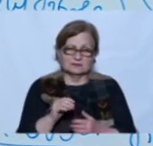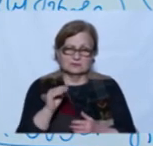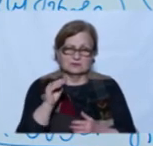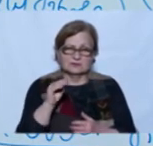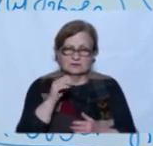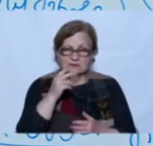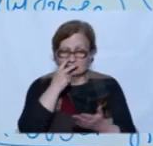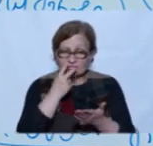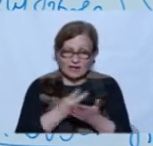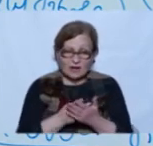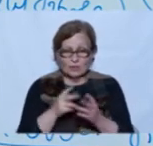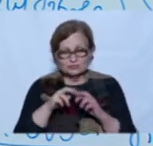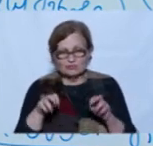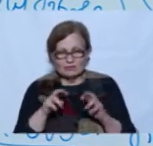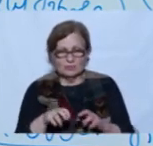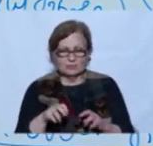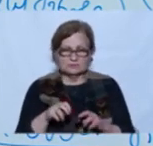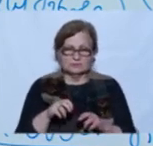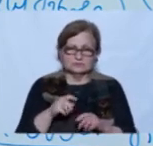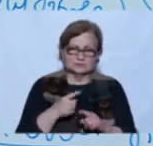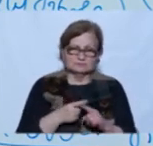ჟანრში ვნახოთ, ვინაიდან ეს